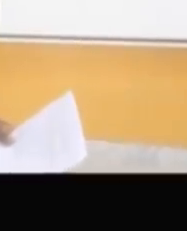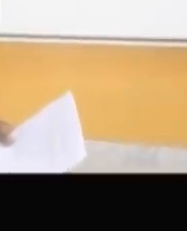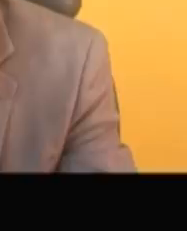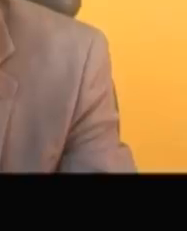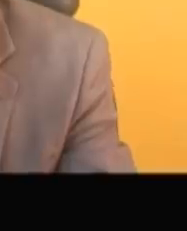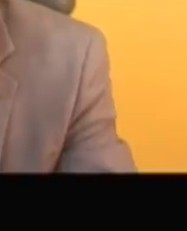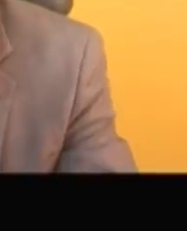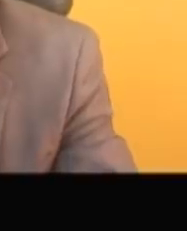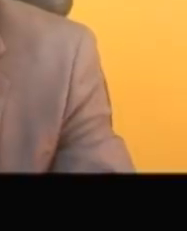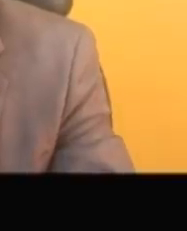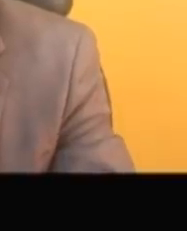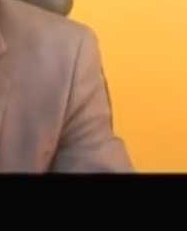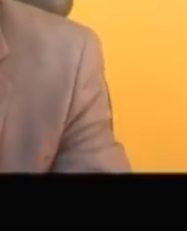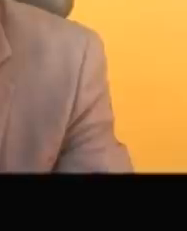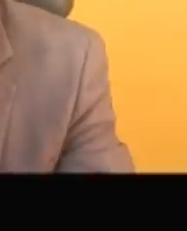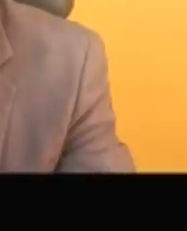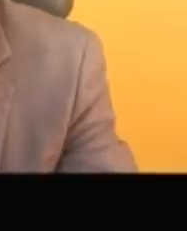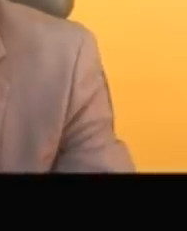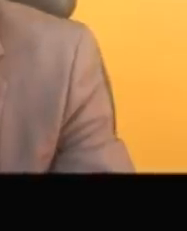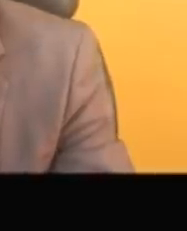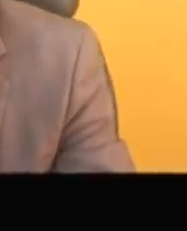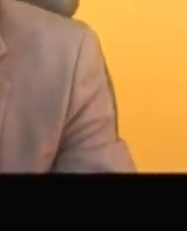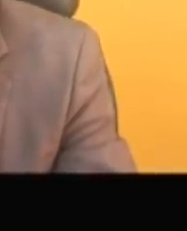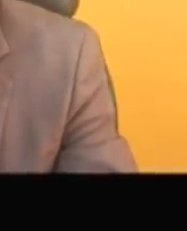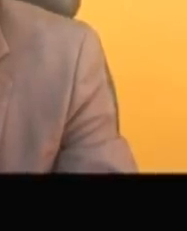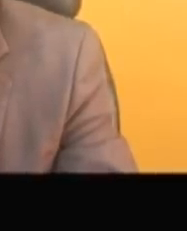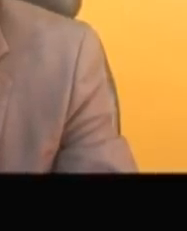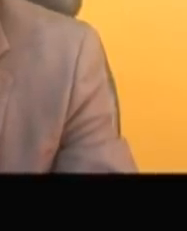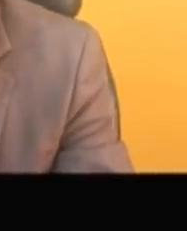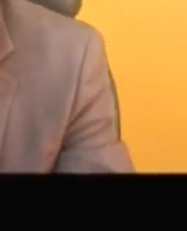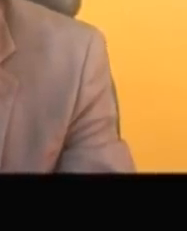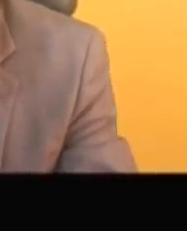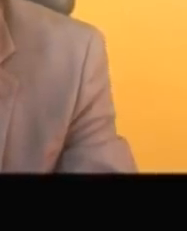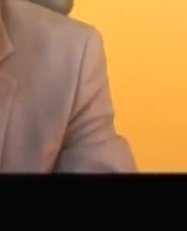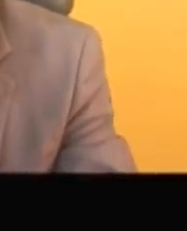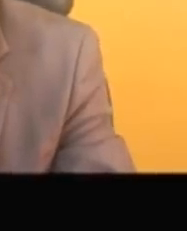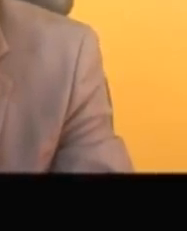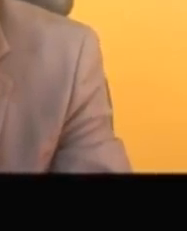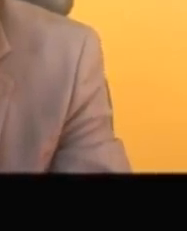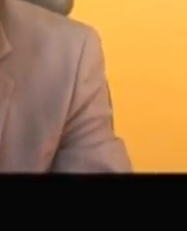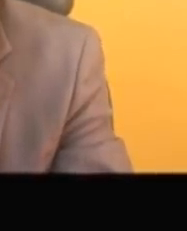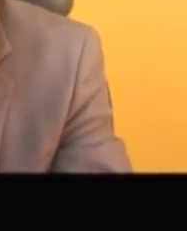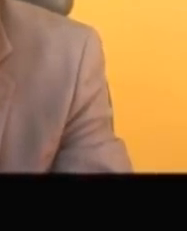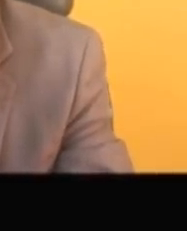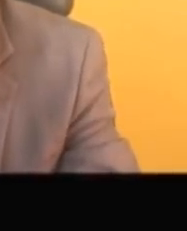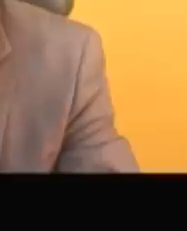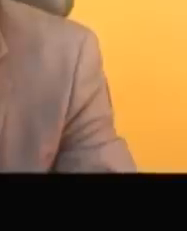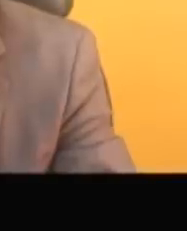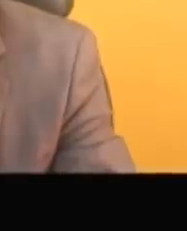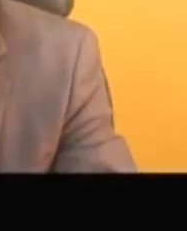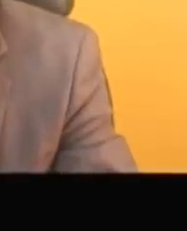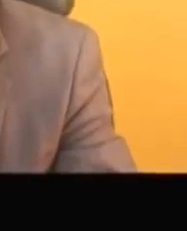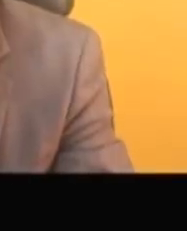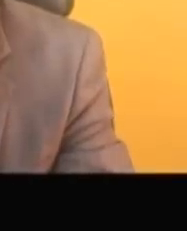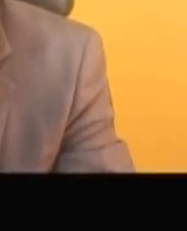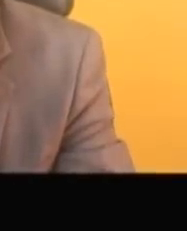de cohésion et aussi parfois de l'humour, somme toute naturel.